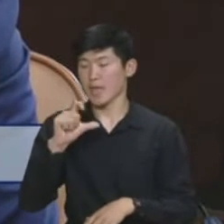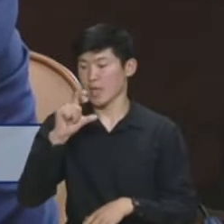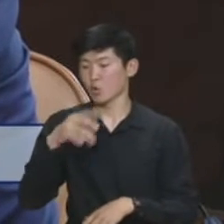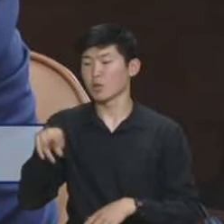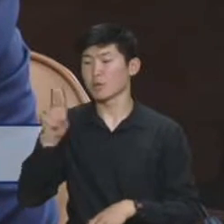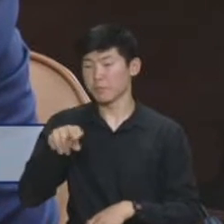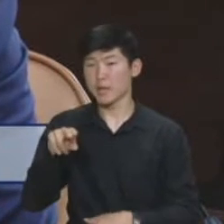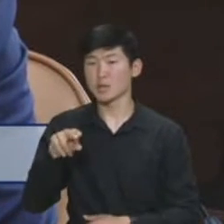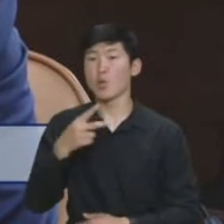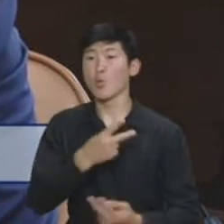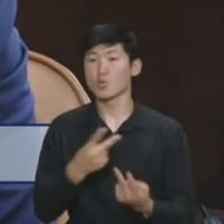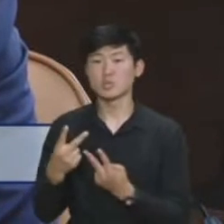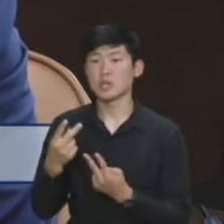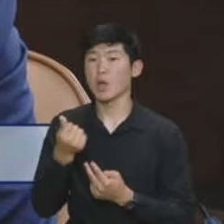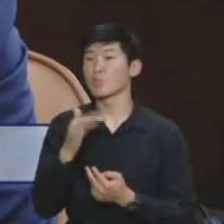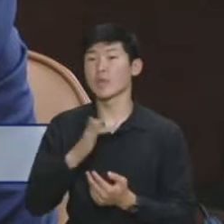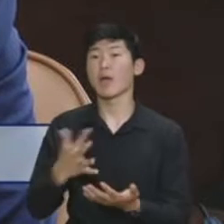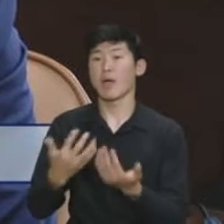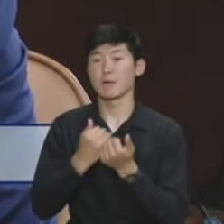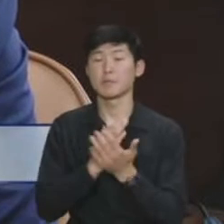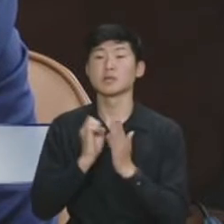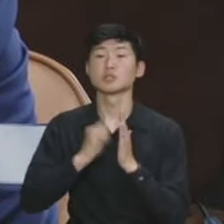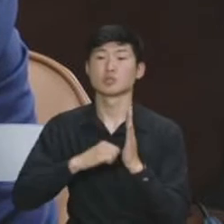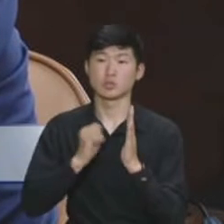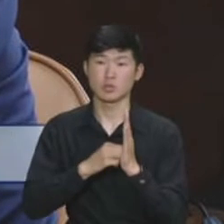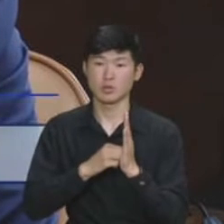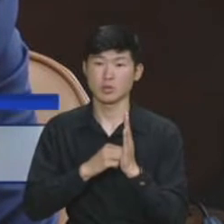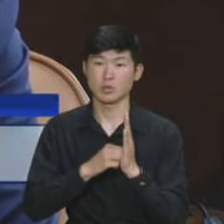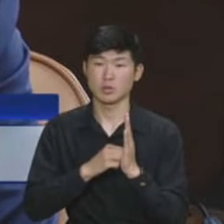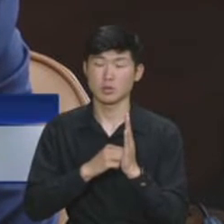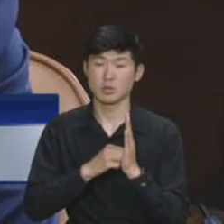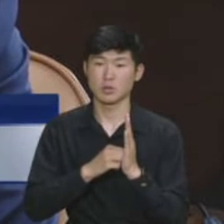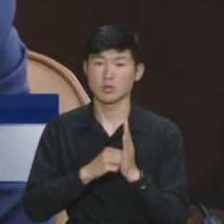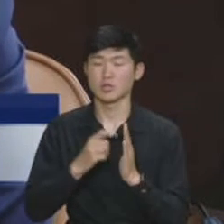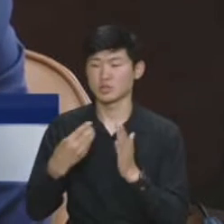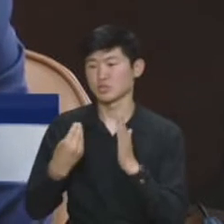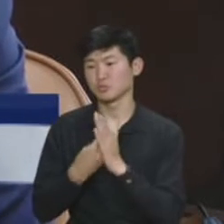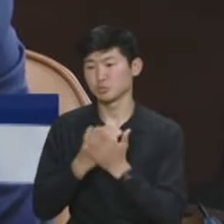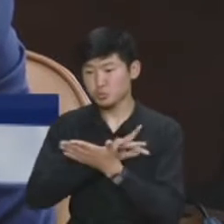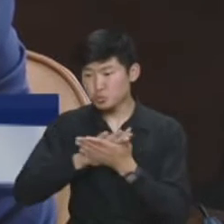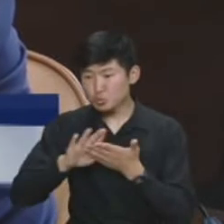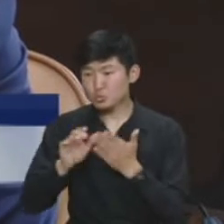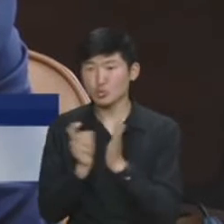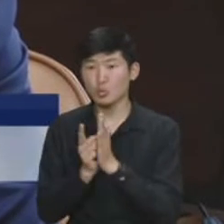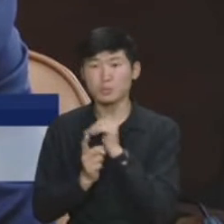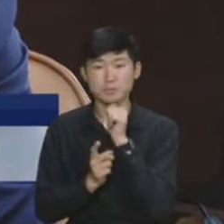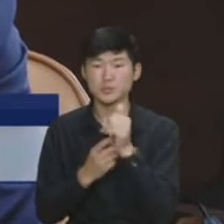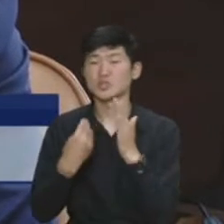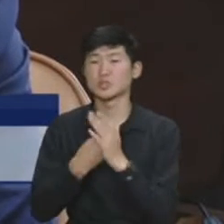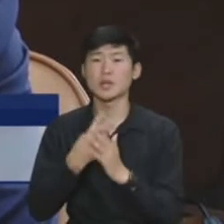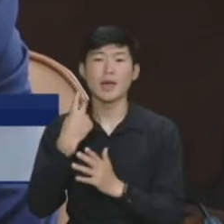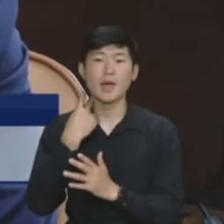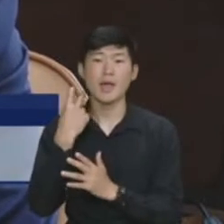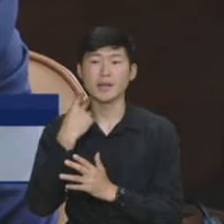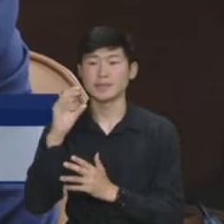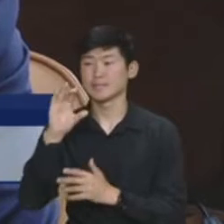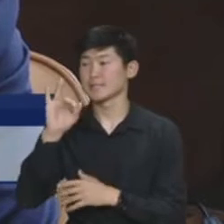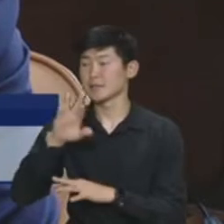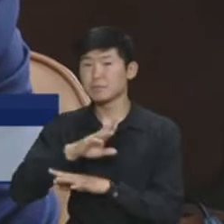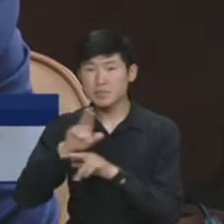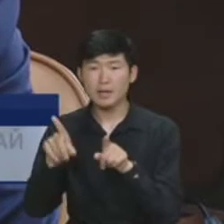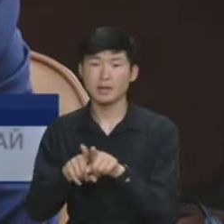мэндийн үйлчлэгийг үнгүй хүрдэх ёстой тийм болцсон байх хэвээр маа. Энд одоо шин зүйл биш. Чи бол Английн эрүүл мэндийн систем яг